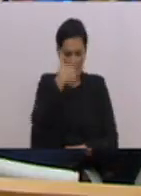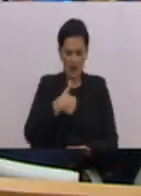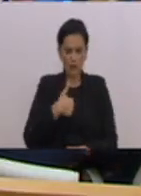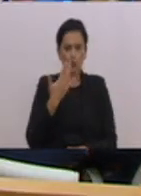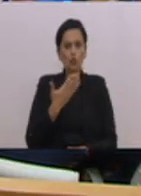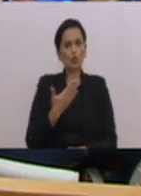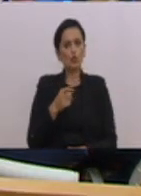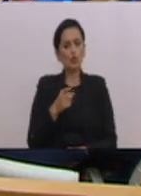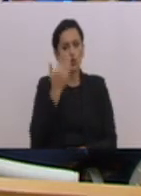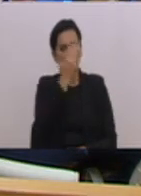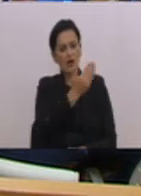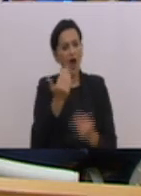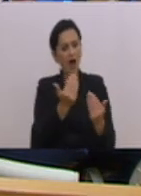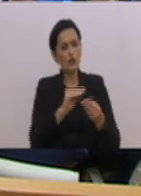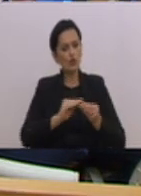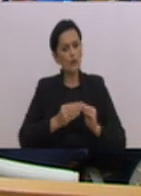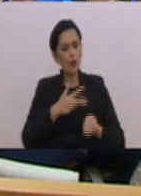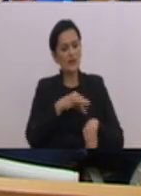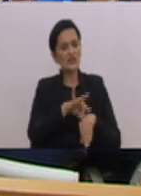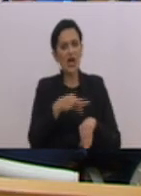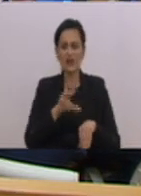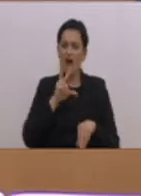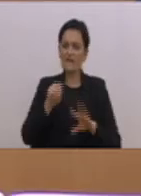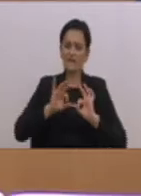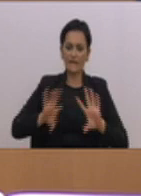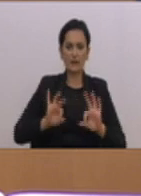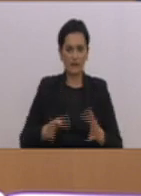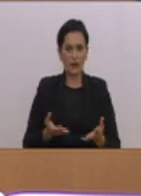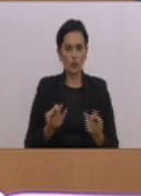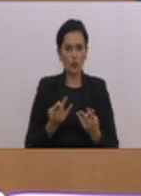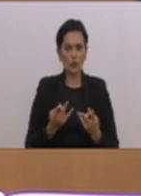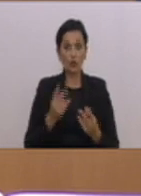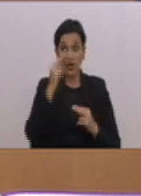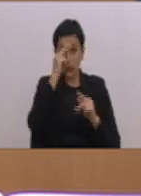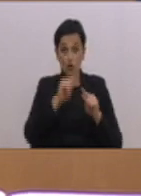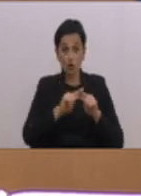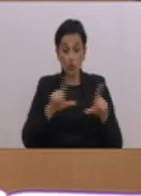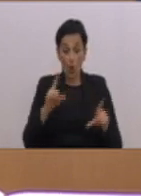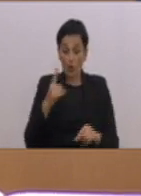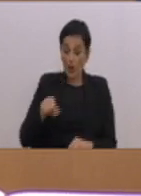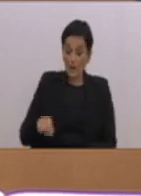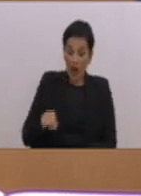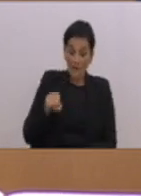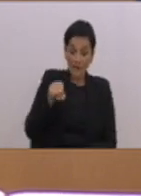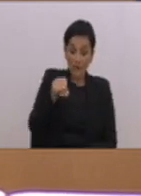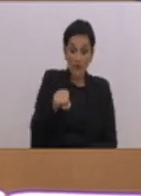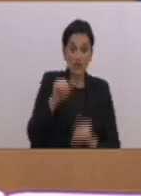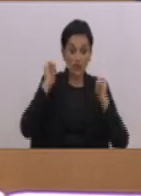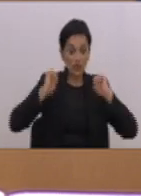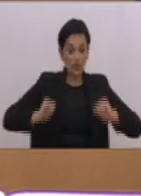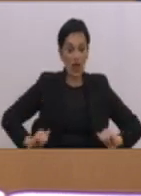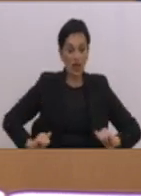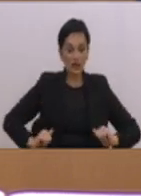გაისმება იმ ხალხის პრობლემაზე და სატკივარზე, ვისაც სკოლაში ბავშვი რომ მიეყვანა იმისთვის ჩანთა